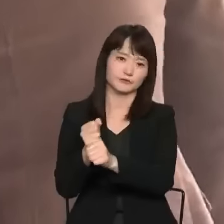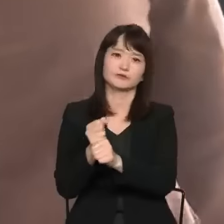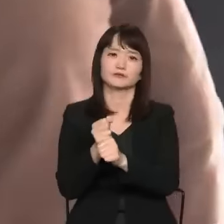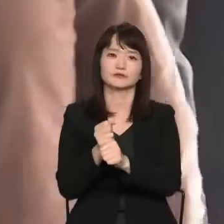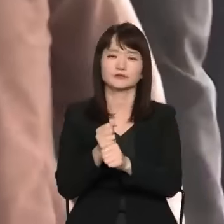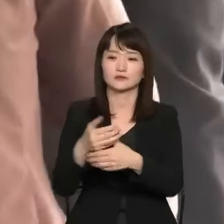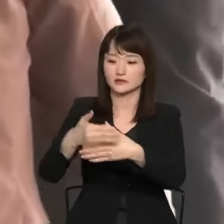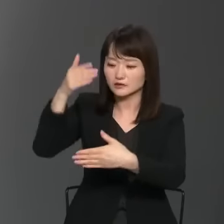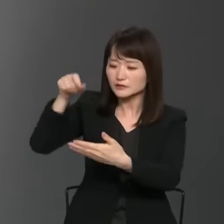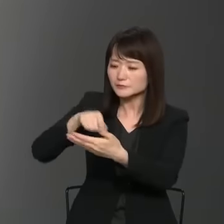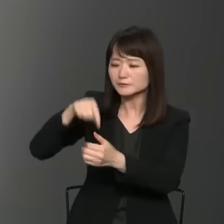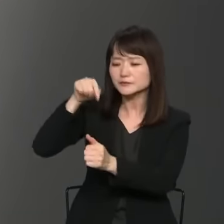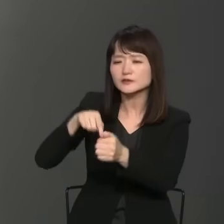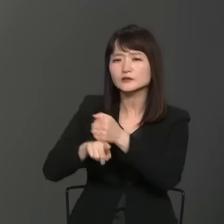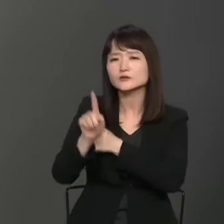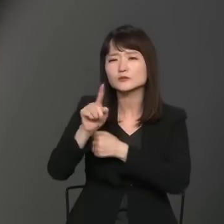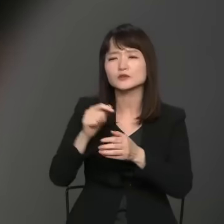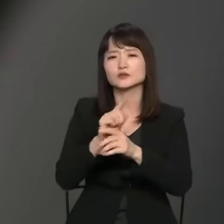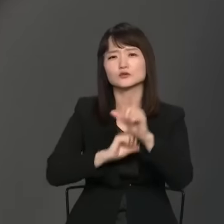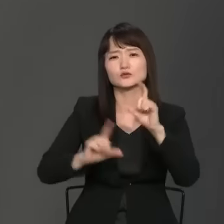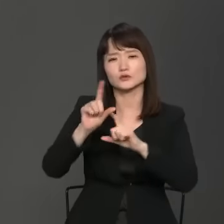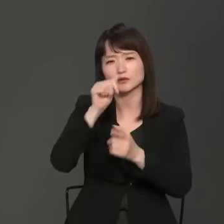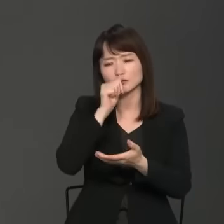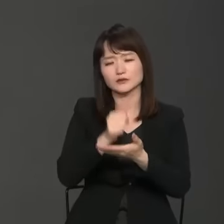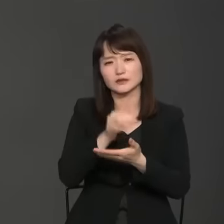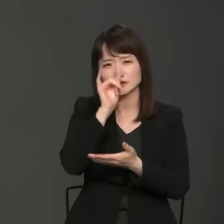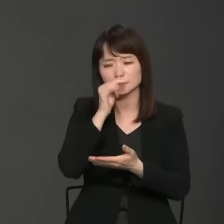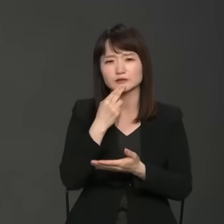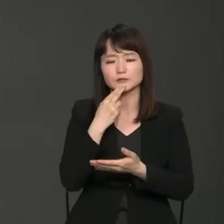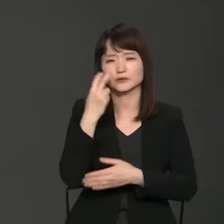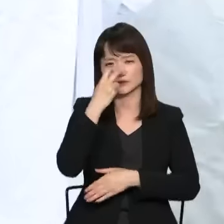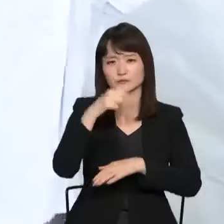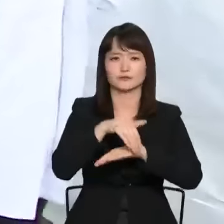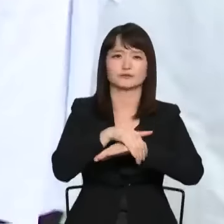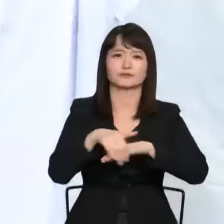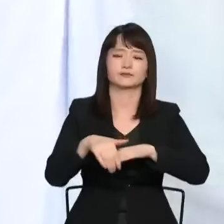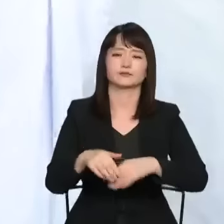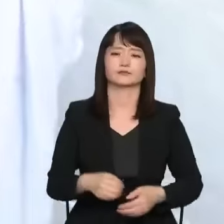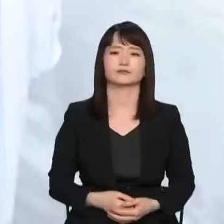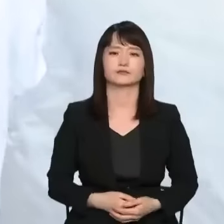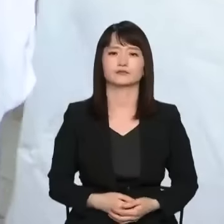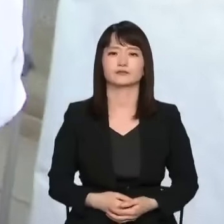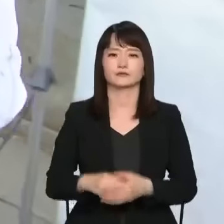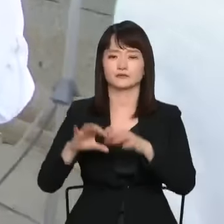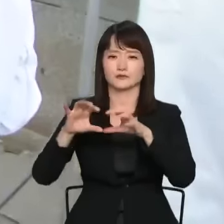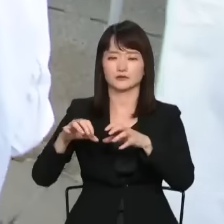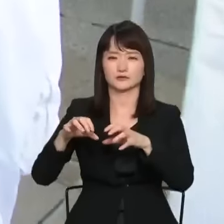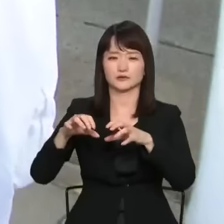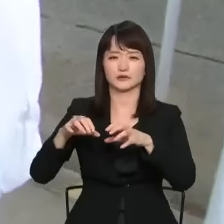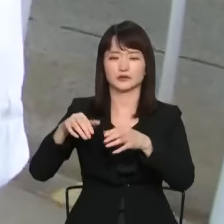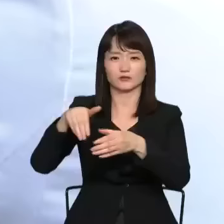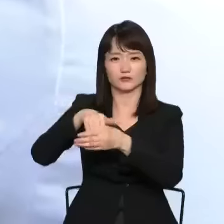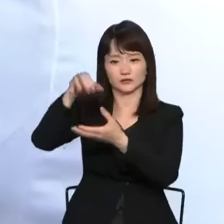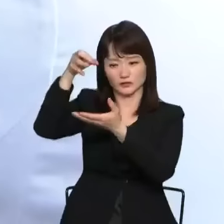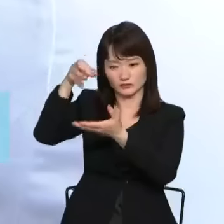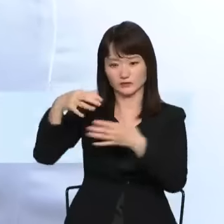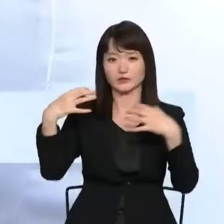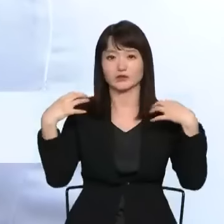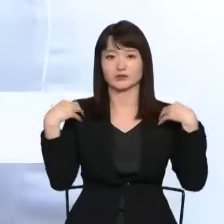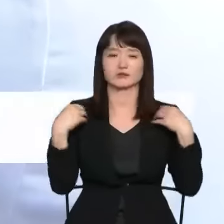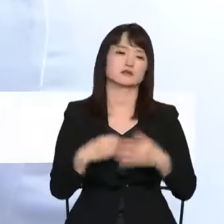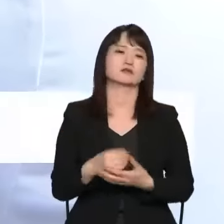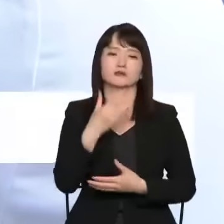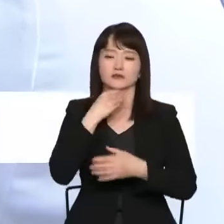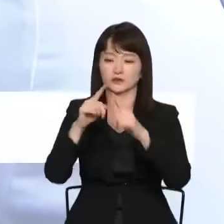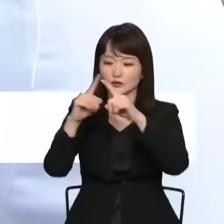왜 낙서를 지시했는지 추가 범죄가 있는지 등을 조사할 계획입니다. 한편 국가유산청은 경복궁 담장 복구